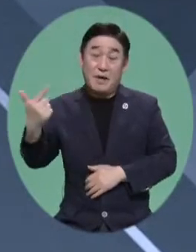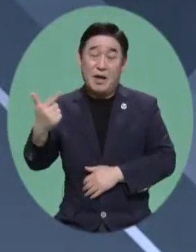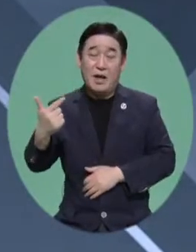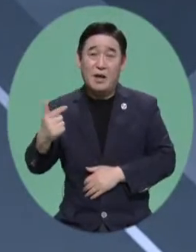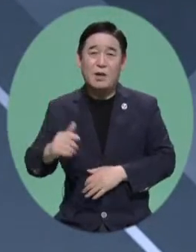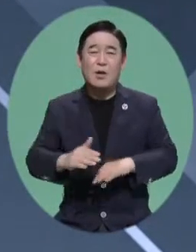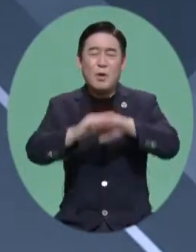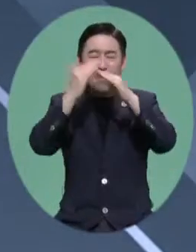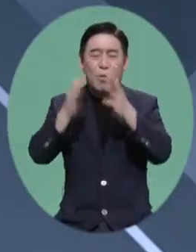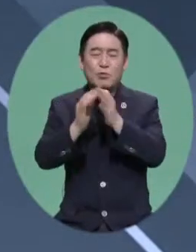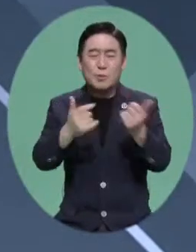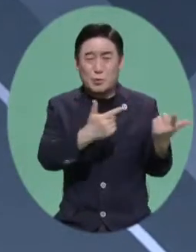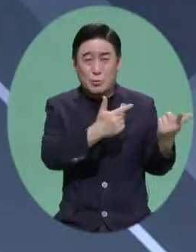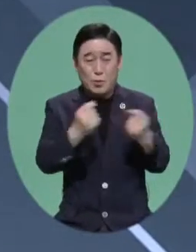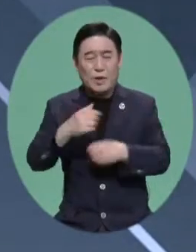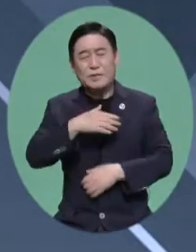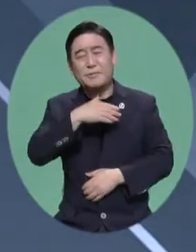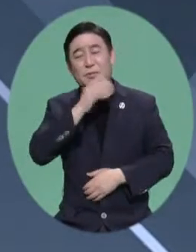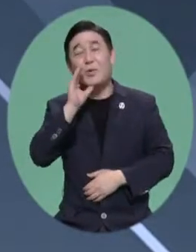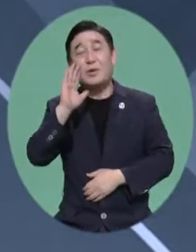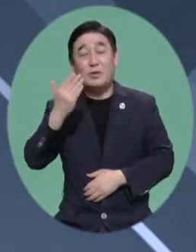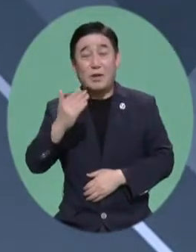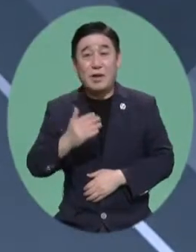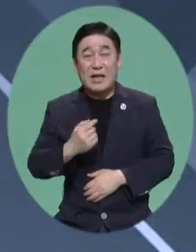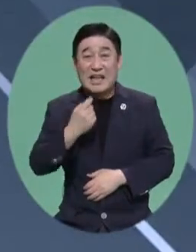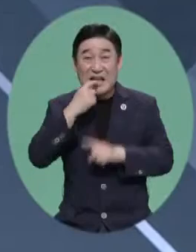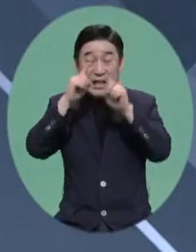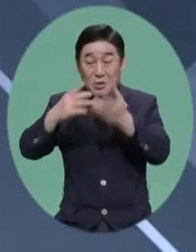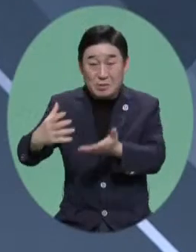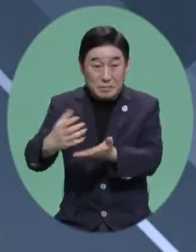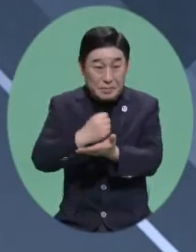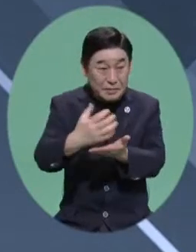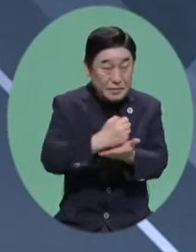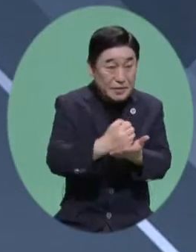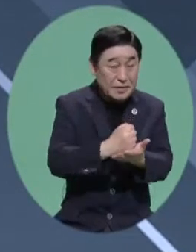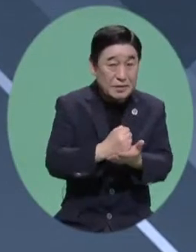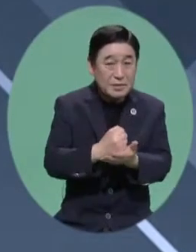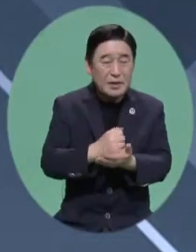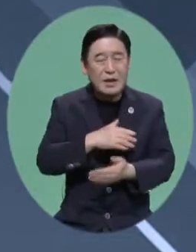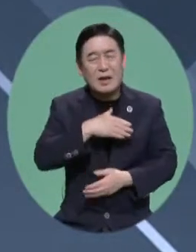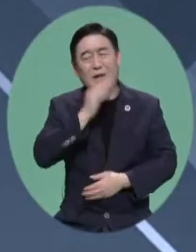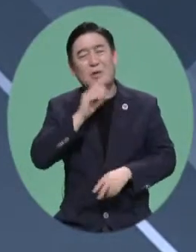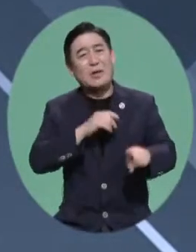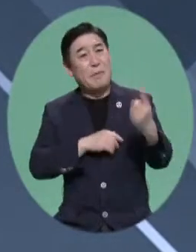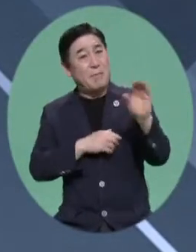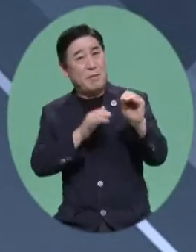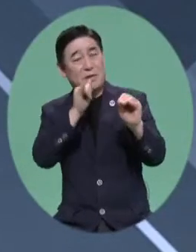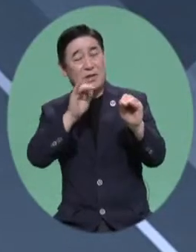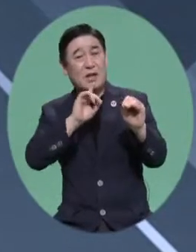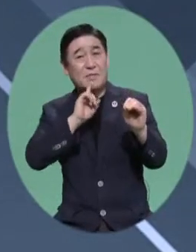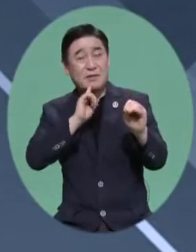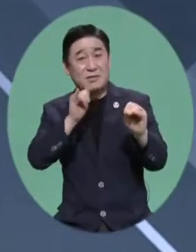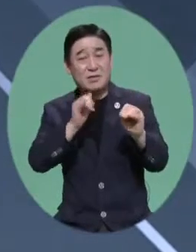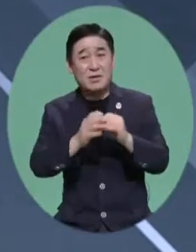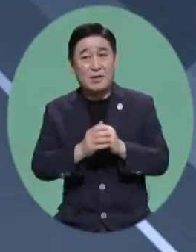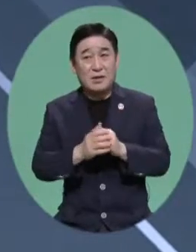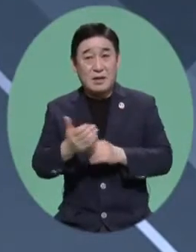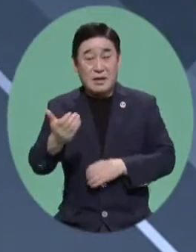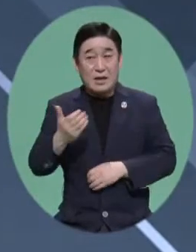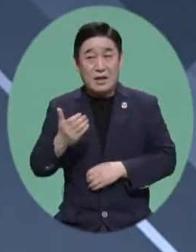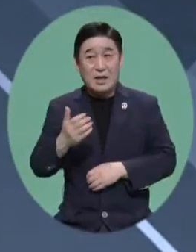됩니다 지금 종이 죽는 어르신 200만 명이라는 그런 얘기도 있습니다 그래서 저는 아까